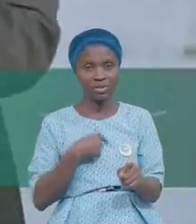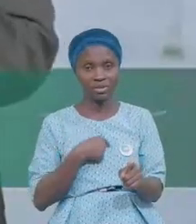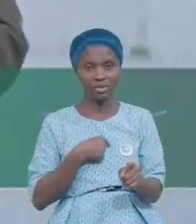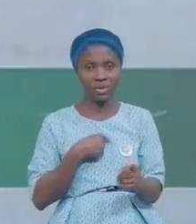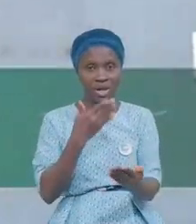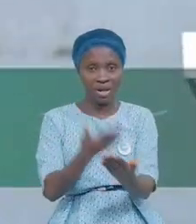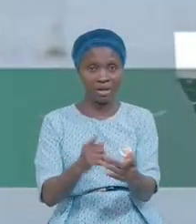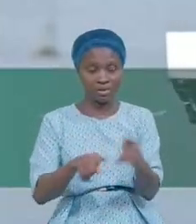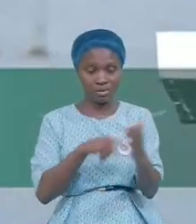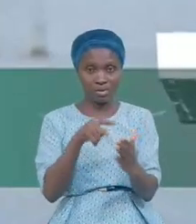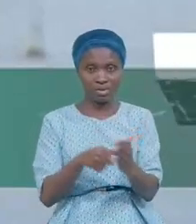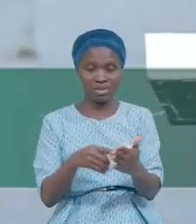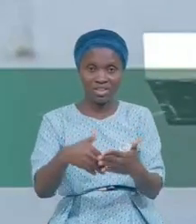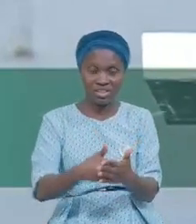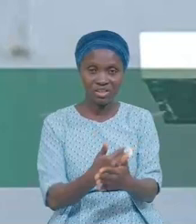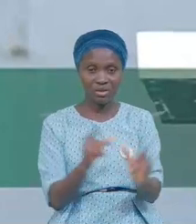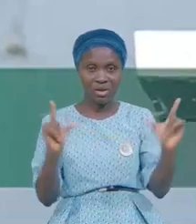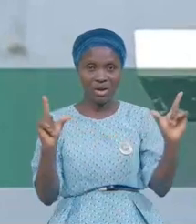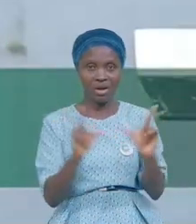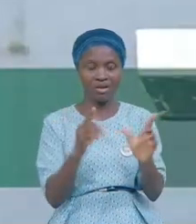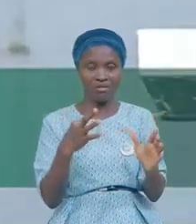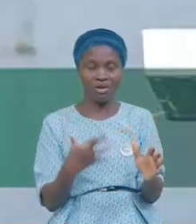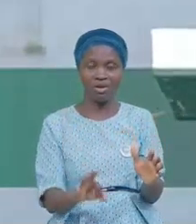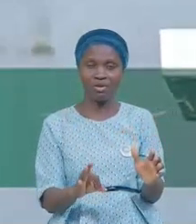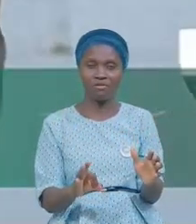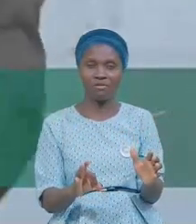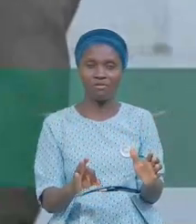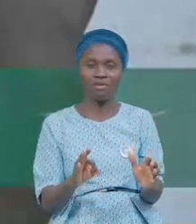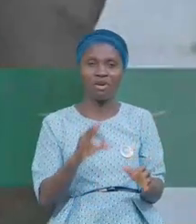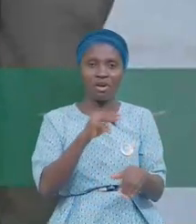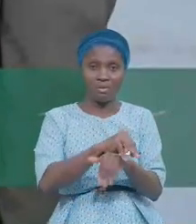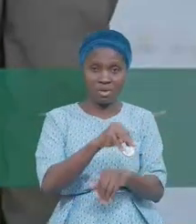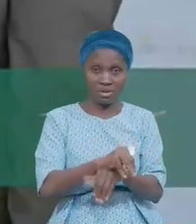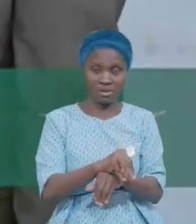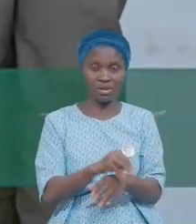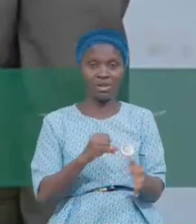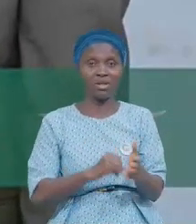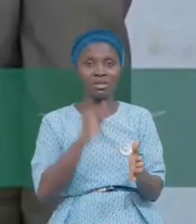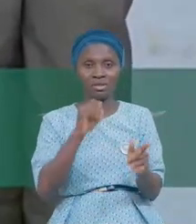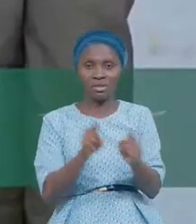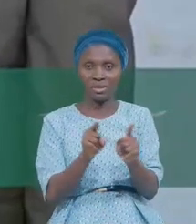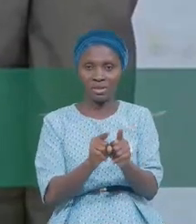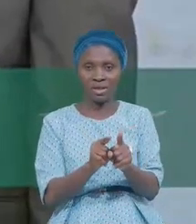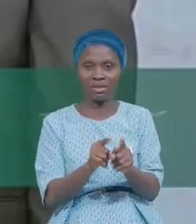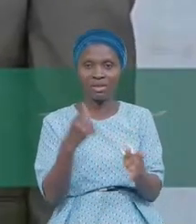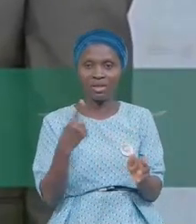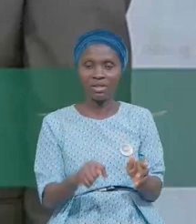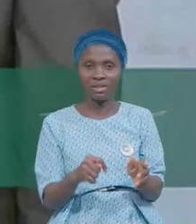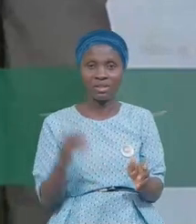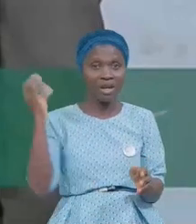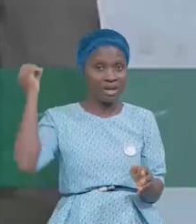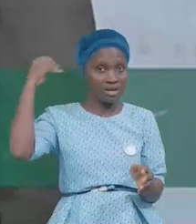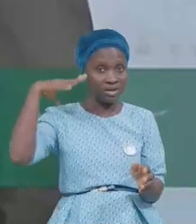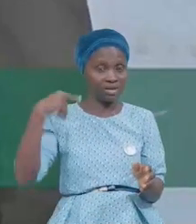passons au niveau suivant du ministère, supérieur dans le ministère, c'est comme la grâce que nous avions